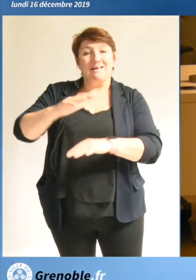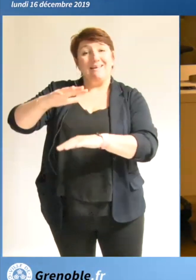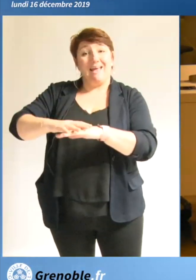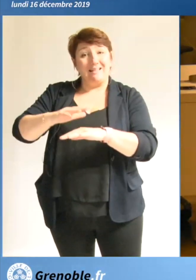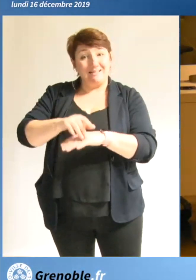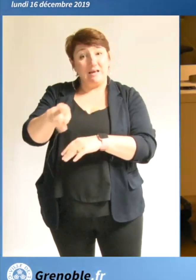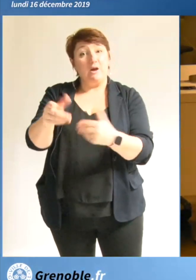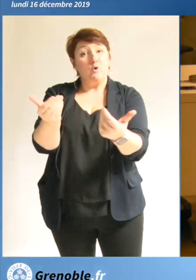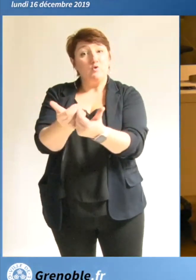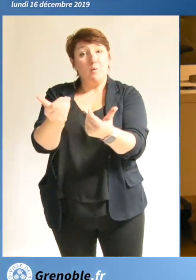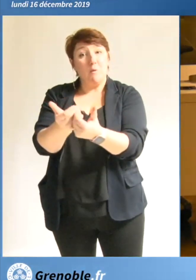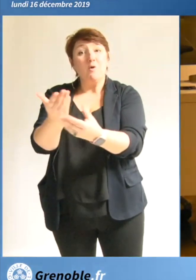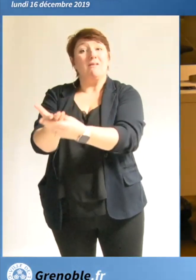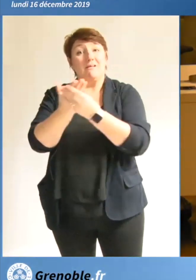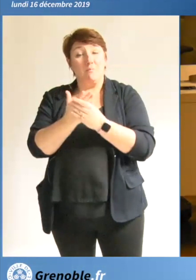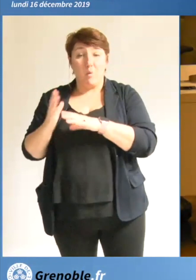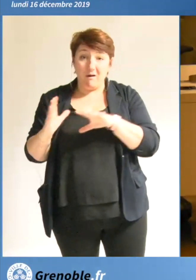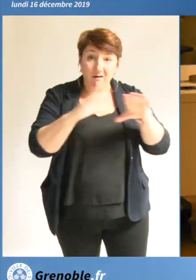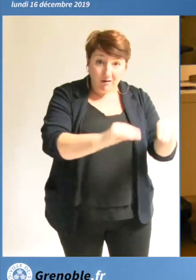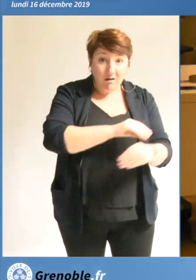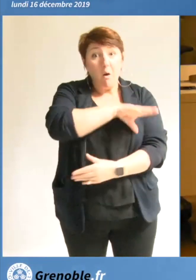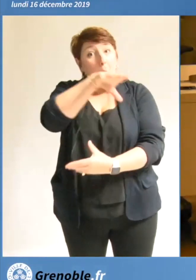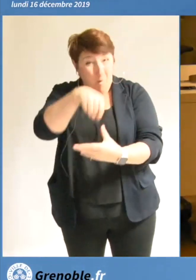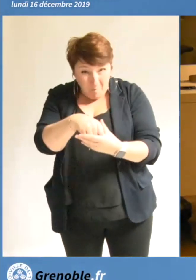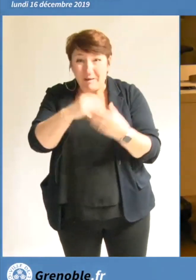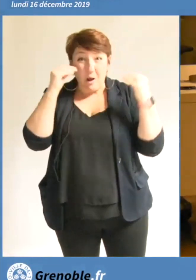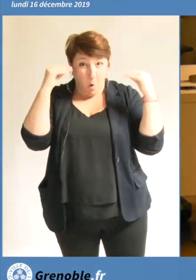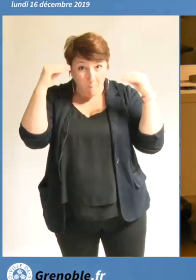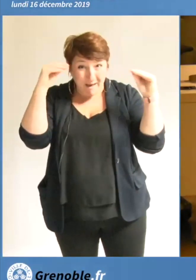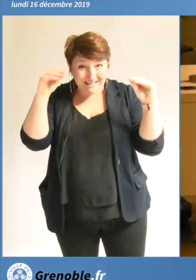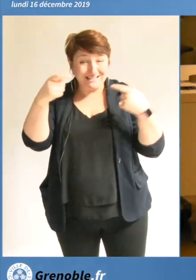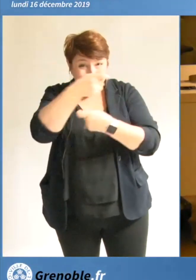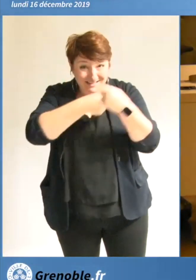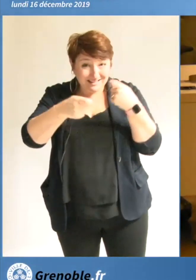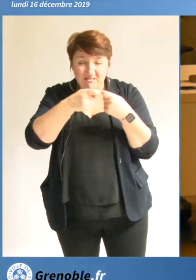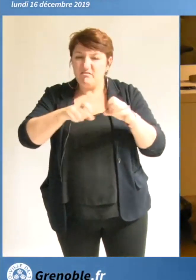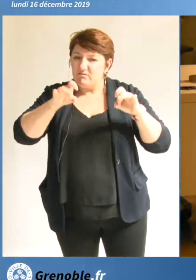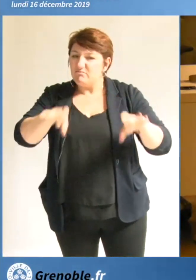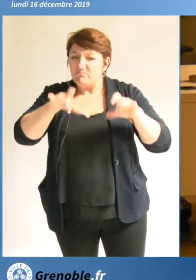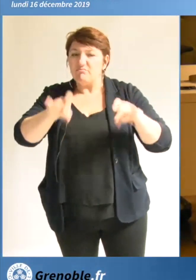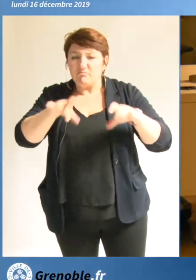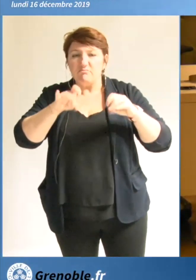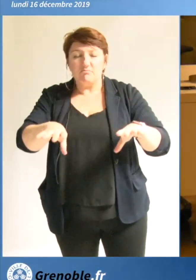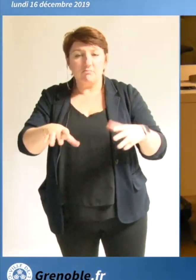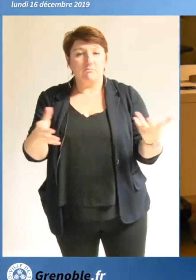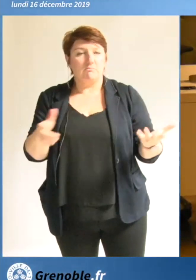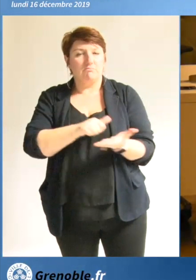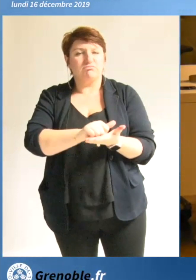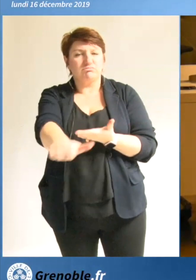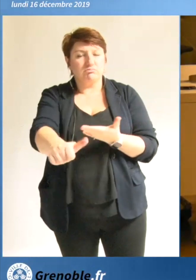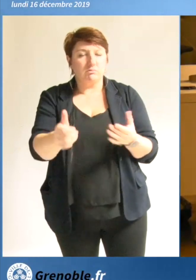les occuper, y compris avec des activités commerciales, ont été refusées. Tout cela pour construire